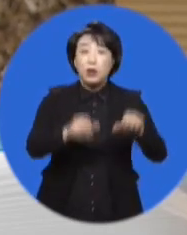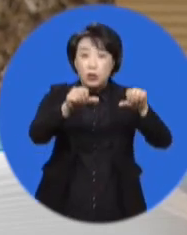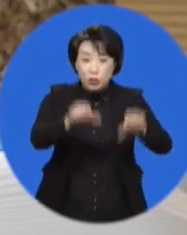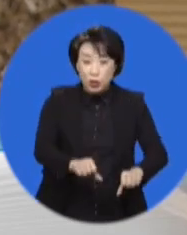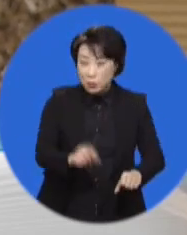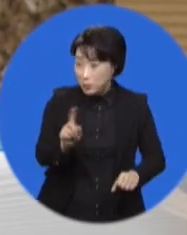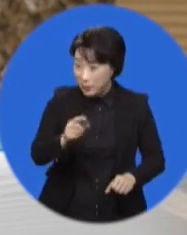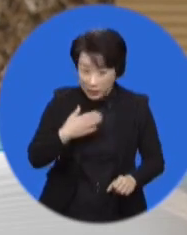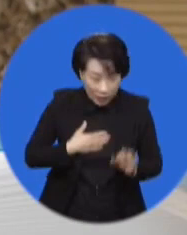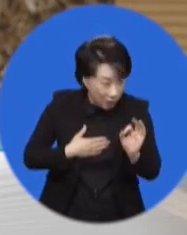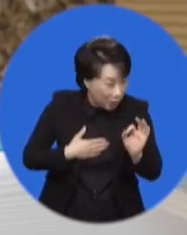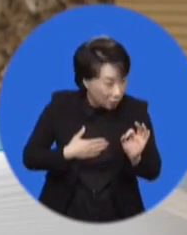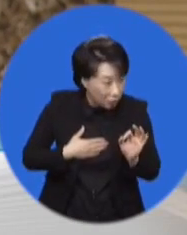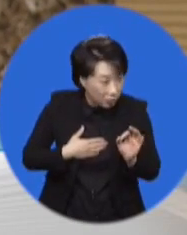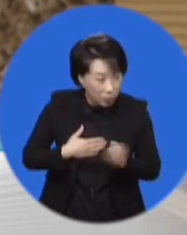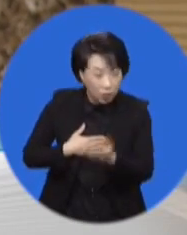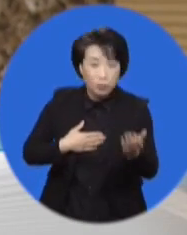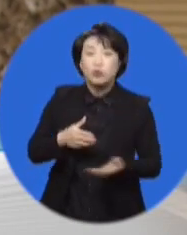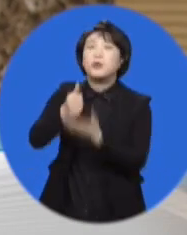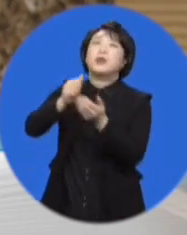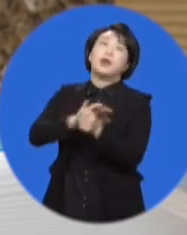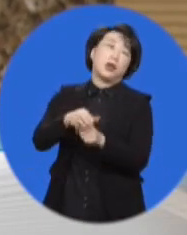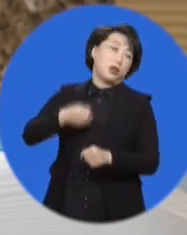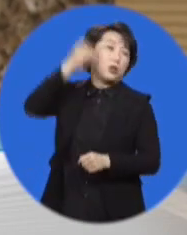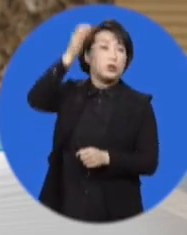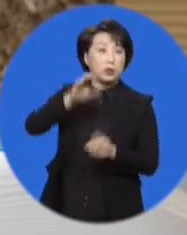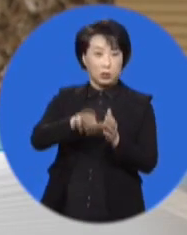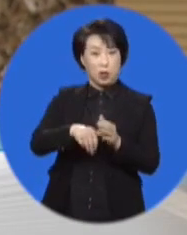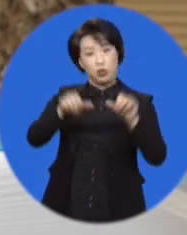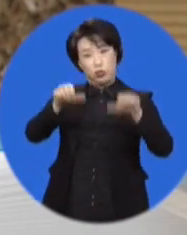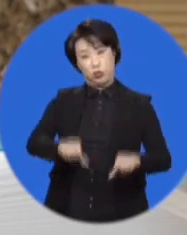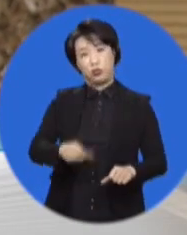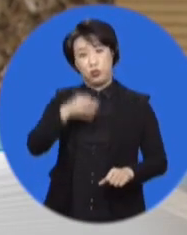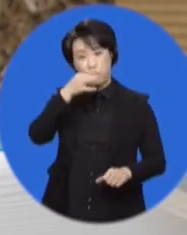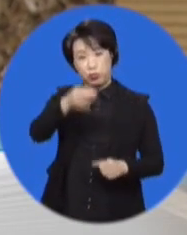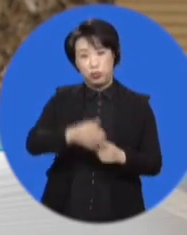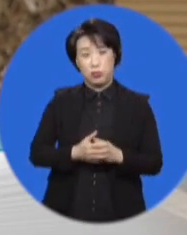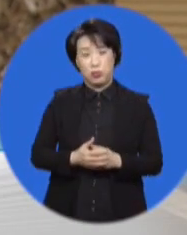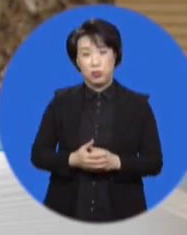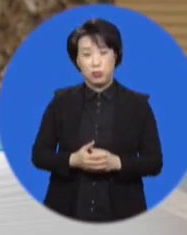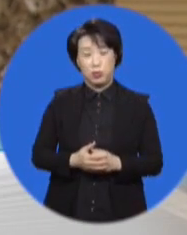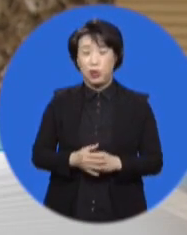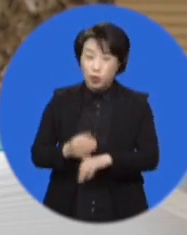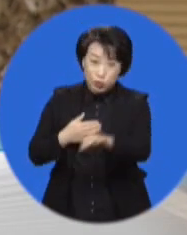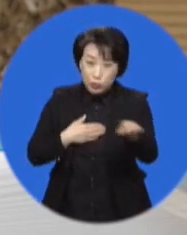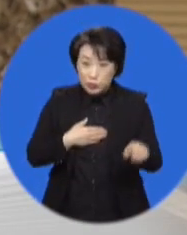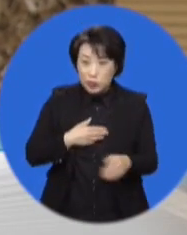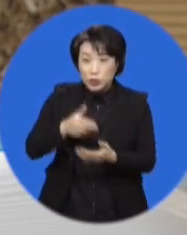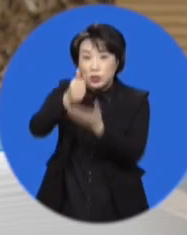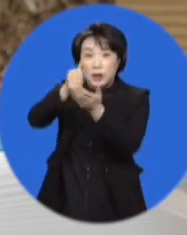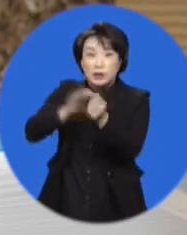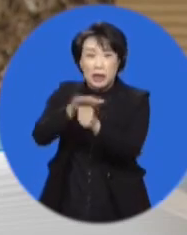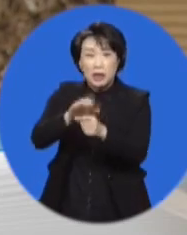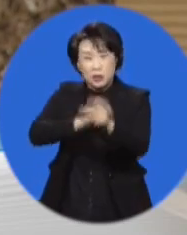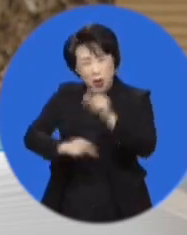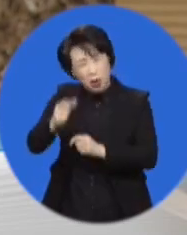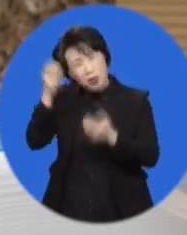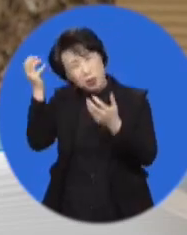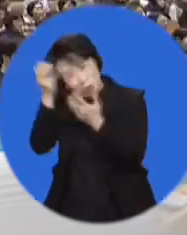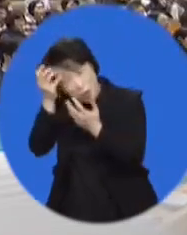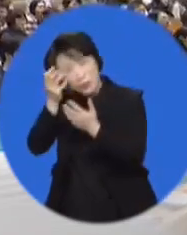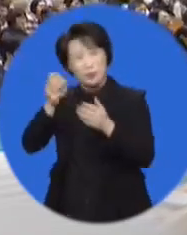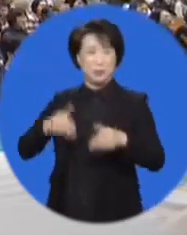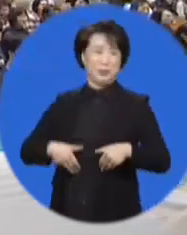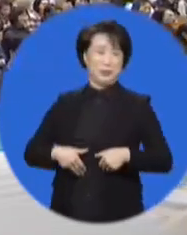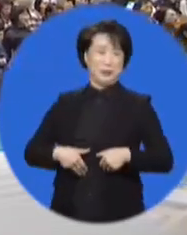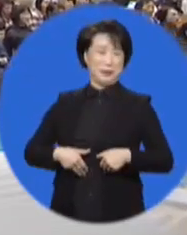저주가 뭔지 알아? 주님의 사랑을 망각하는 게 저주여. 우린 주님의 사랑에 더 미쳐야 된다 이